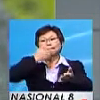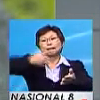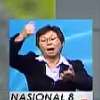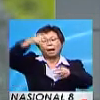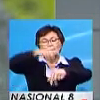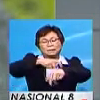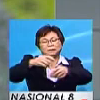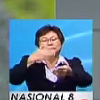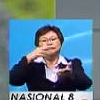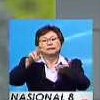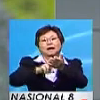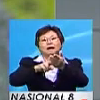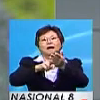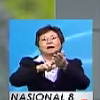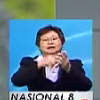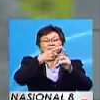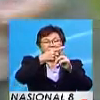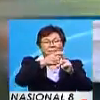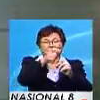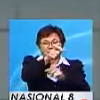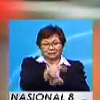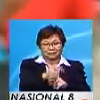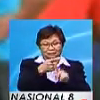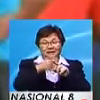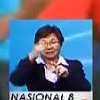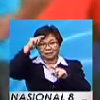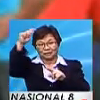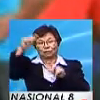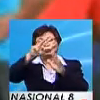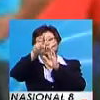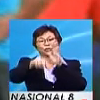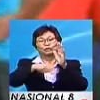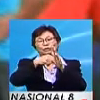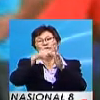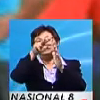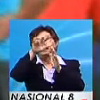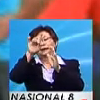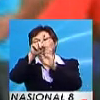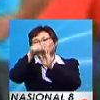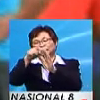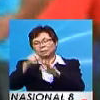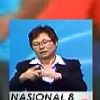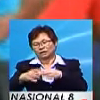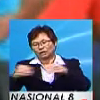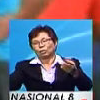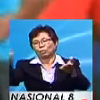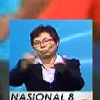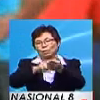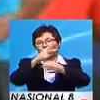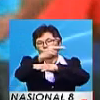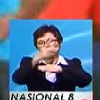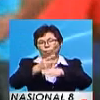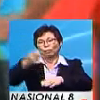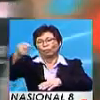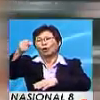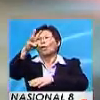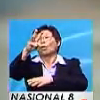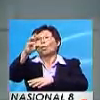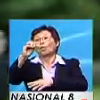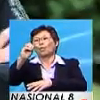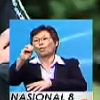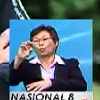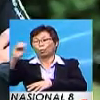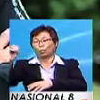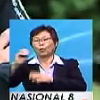atlet kelahiran Terengganu ini adalah 2 jam 38 minit di tok Ran bulan lalu manakala rekod kebangsaan masih dipegang anu dengan